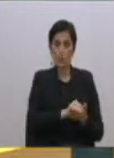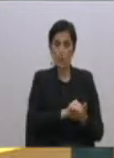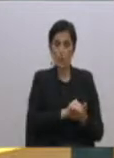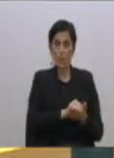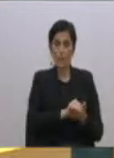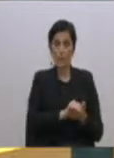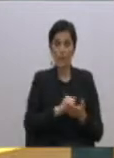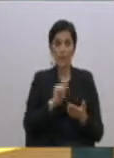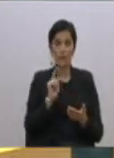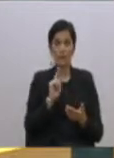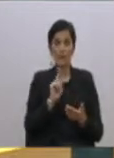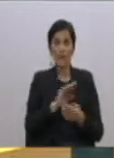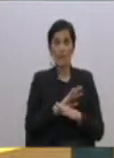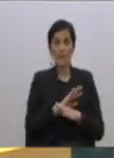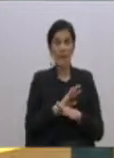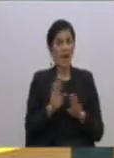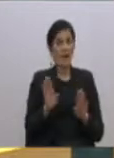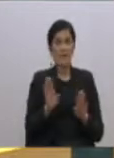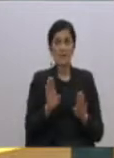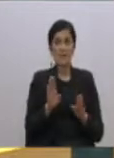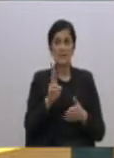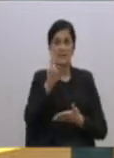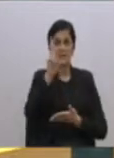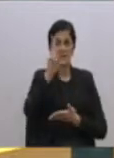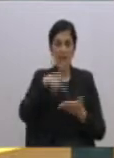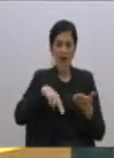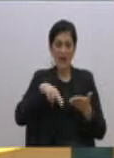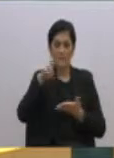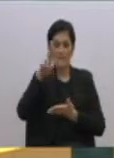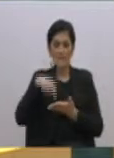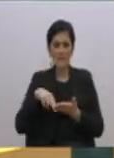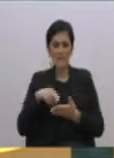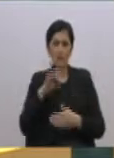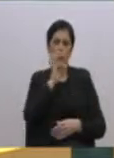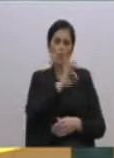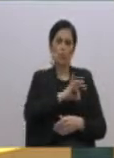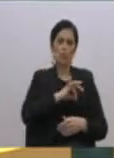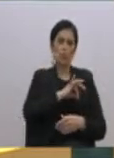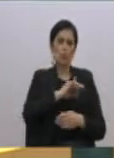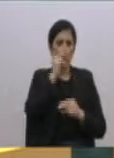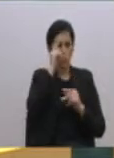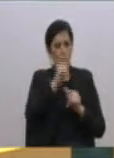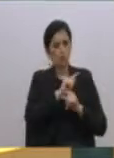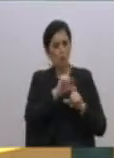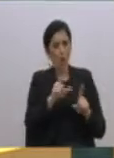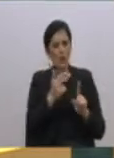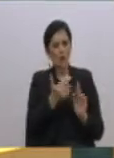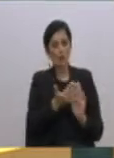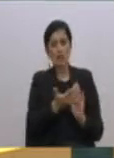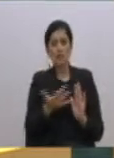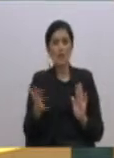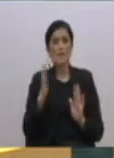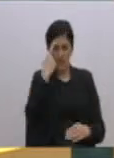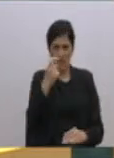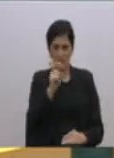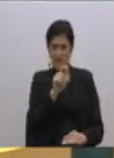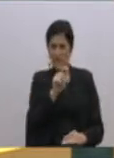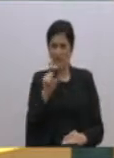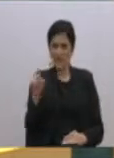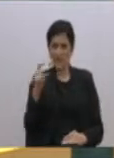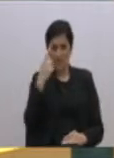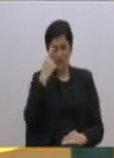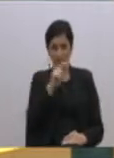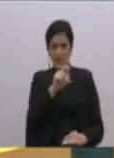aramed arts an sertifikatebit an justitsiis skolebit da ase shemdeg. Aramed siamdilishi zalyan marti